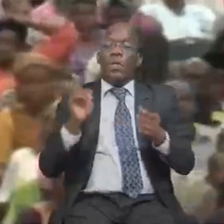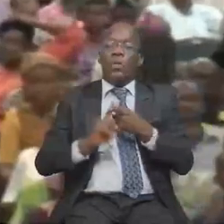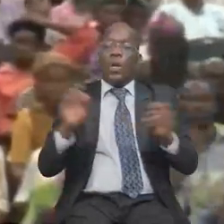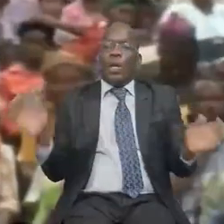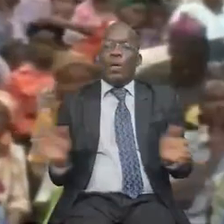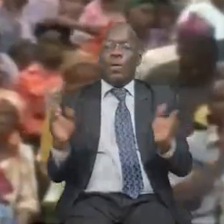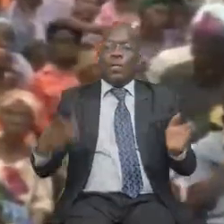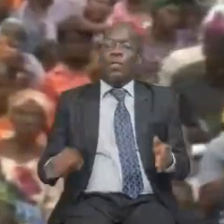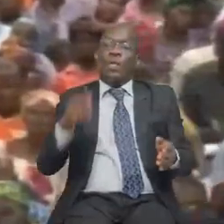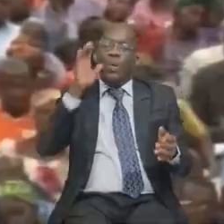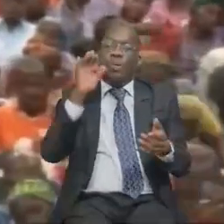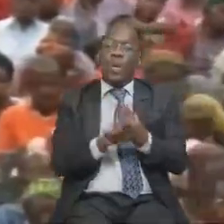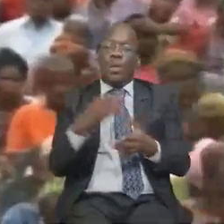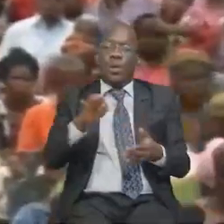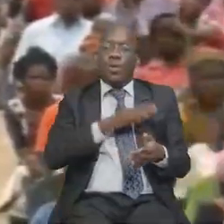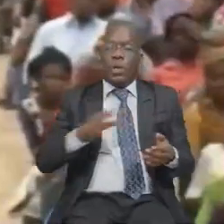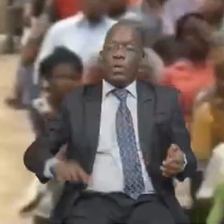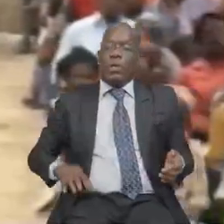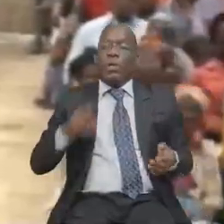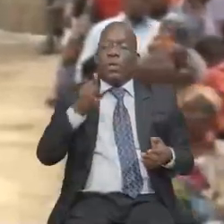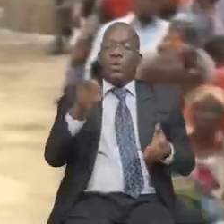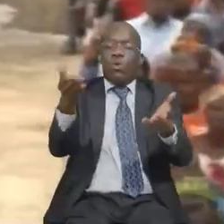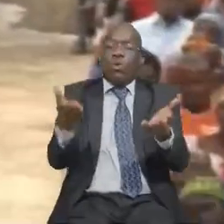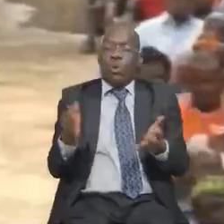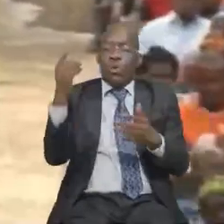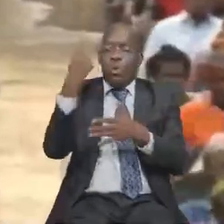Christ, qui veut que ce que tu fais